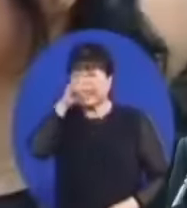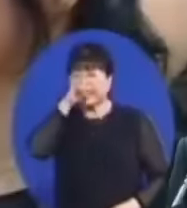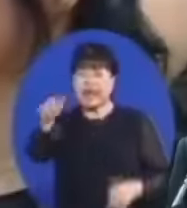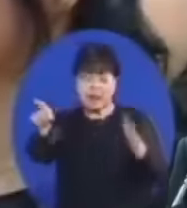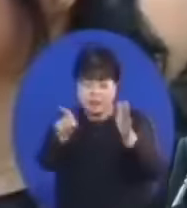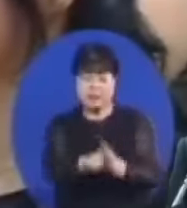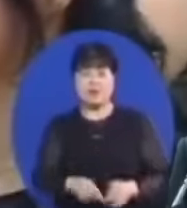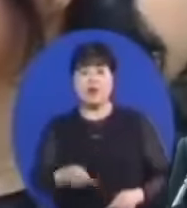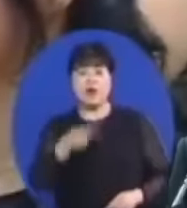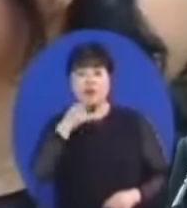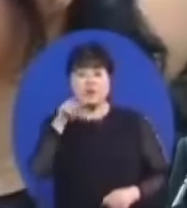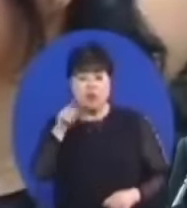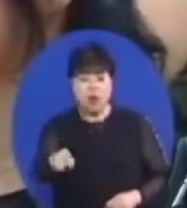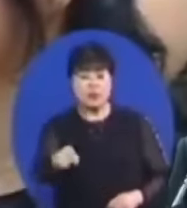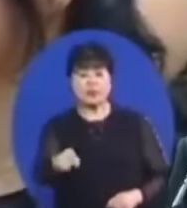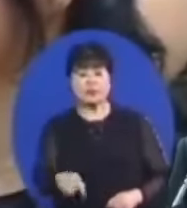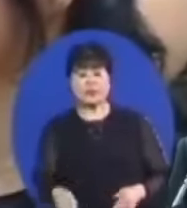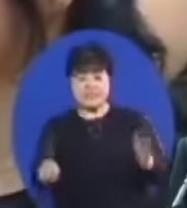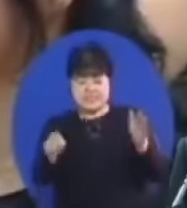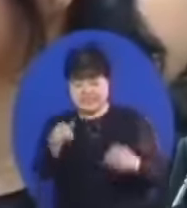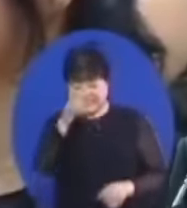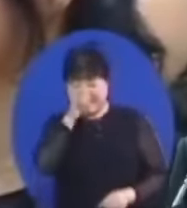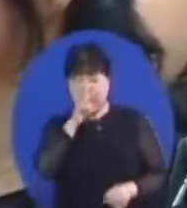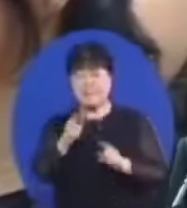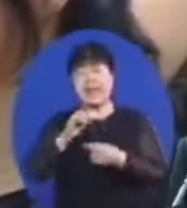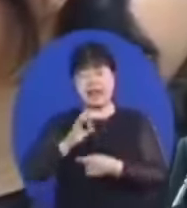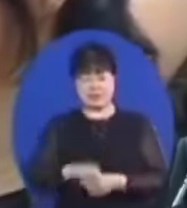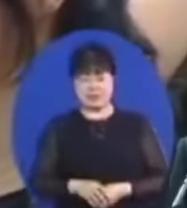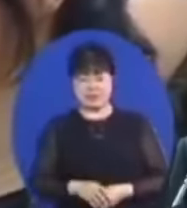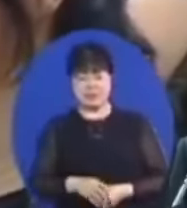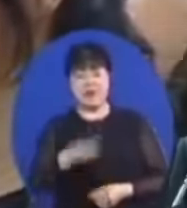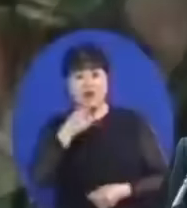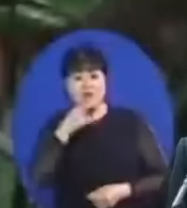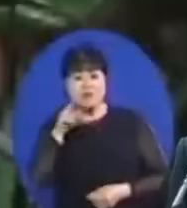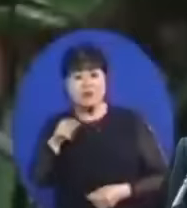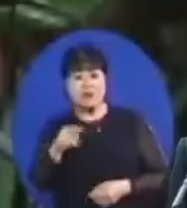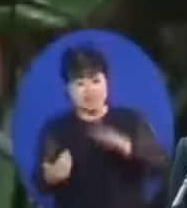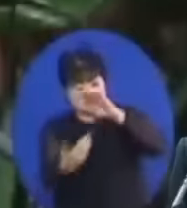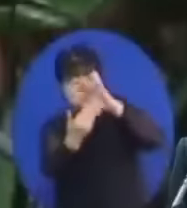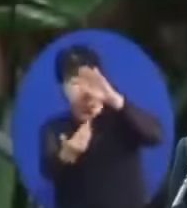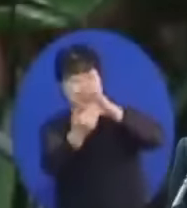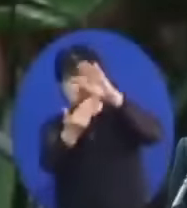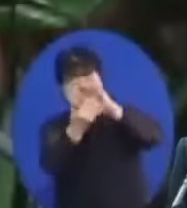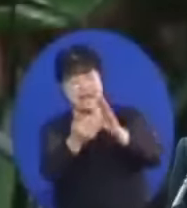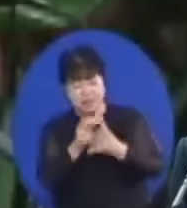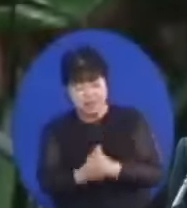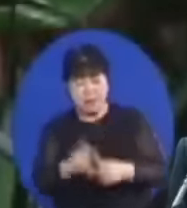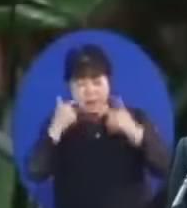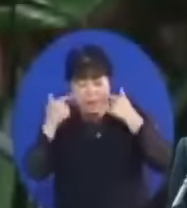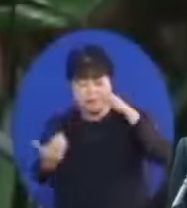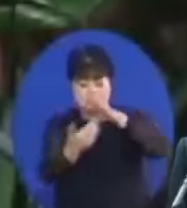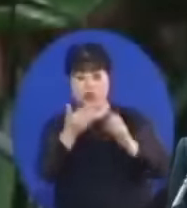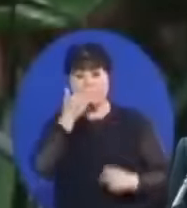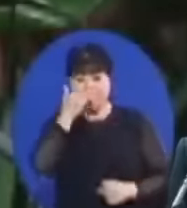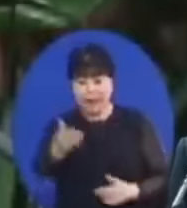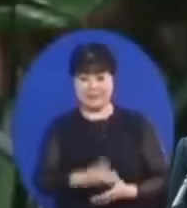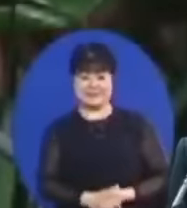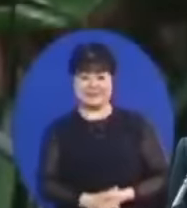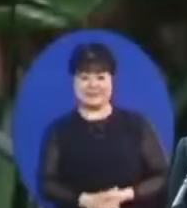믿으며 없는 것이 있는 것처럼 말하며 없는 것이 이루어진 것처럼 기도하면 반드시 이루어지는